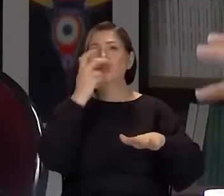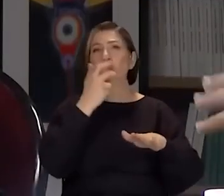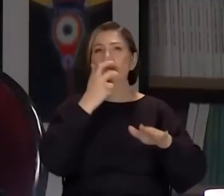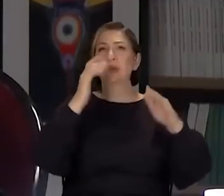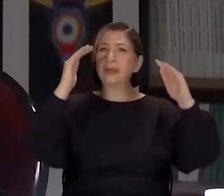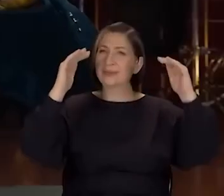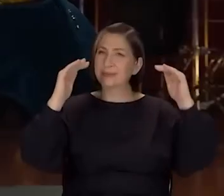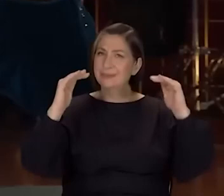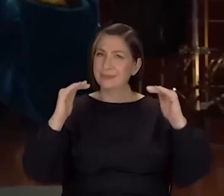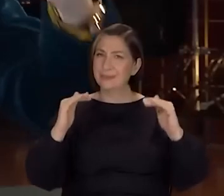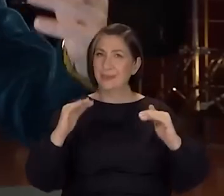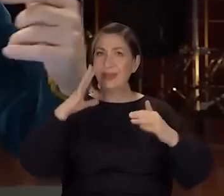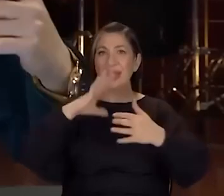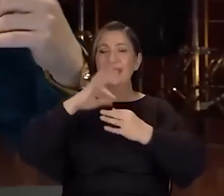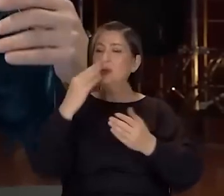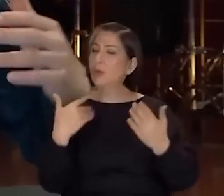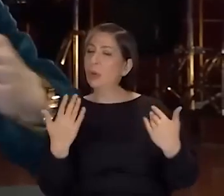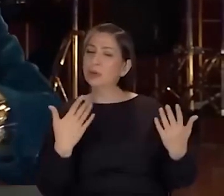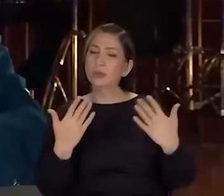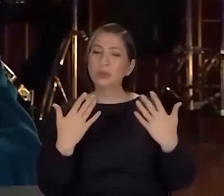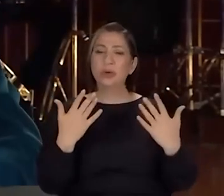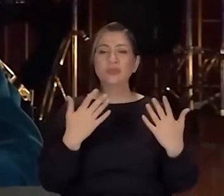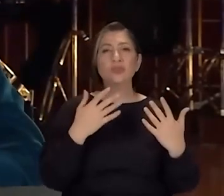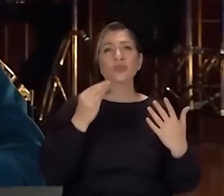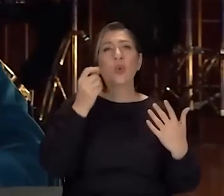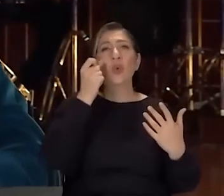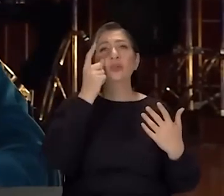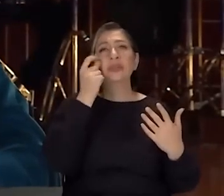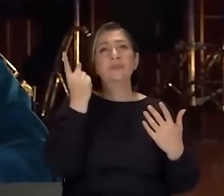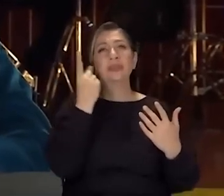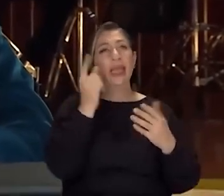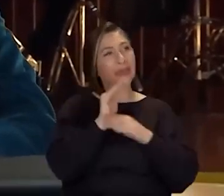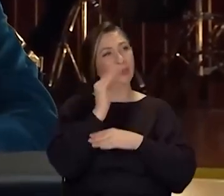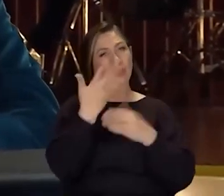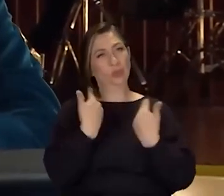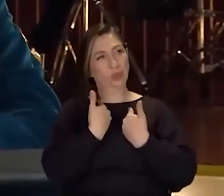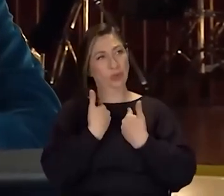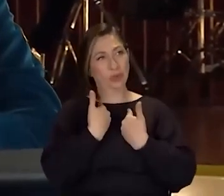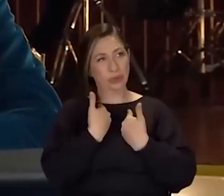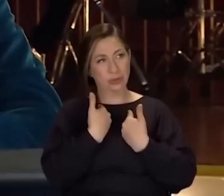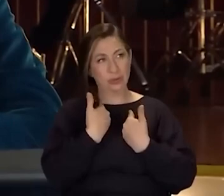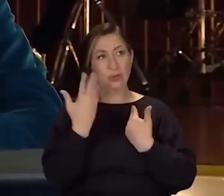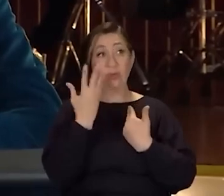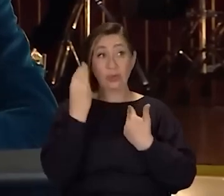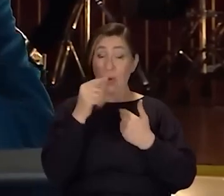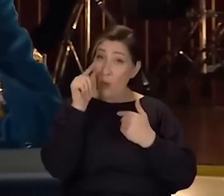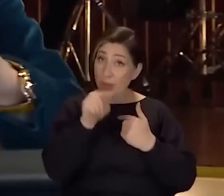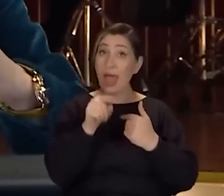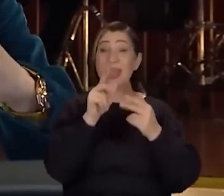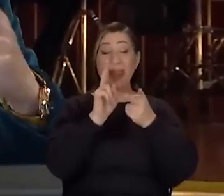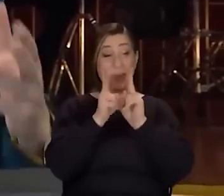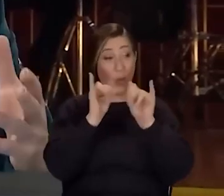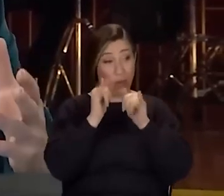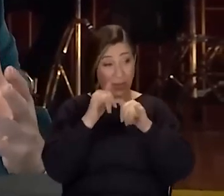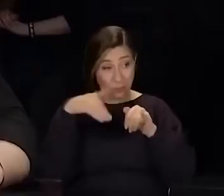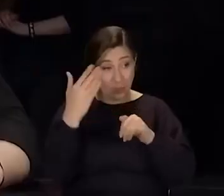Müzik hafifliyor. Şahane. Ondan sonra insanlar sohbet falan yapıyor. Çok özlediğimiz bir şey yaşıyoruz. Şahane. Çok güzel. O da